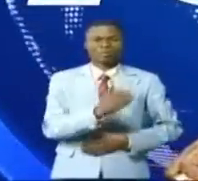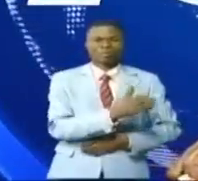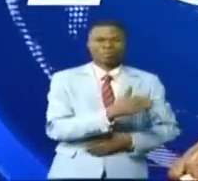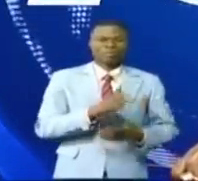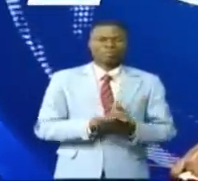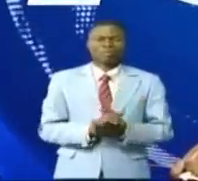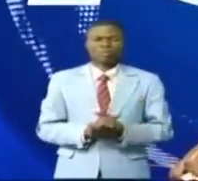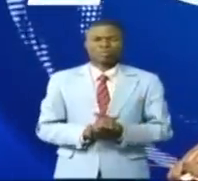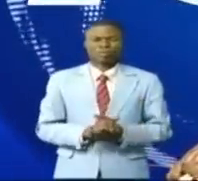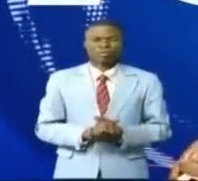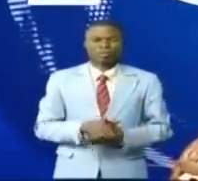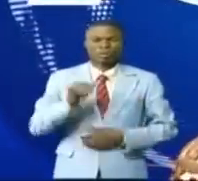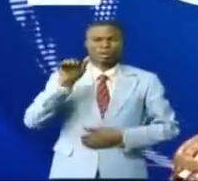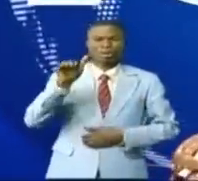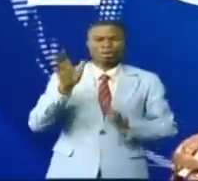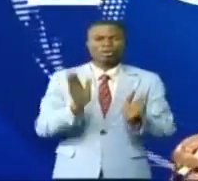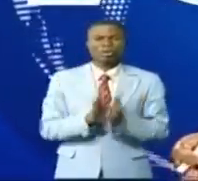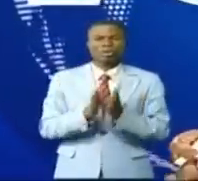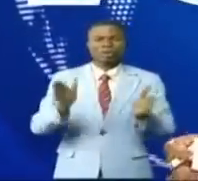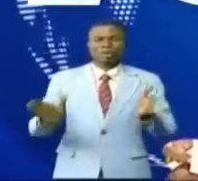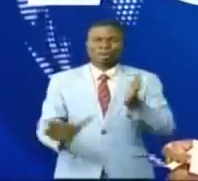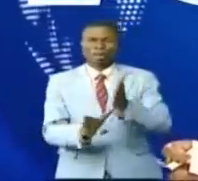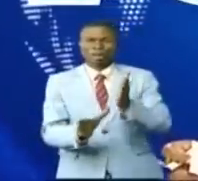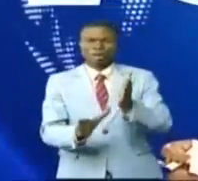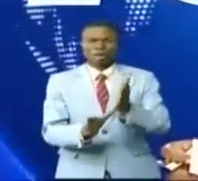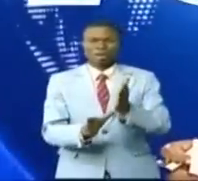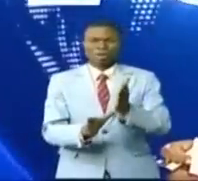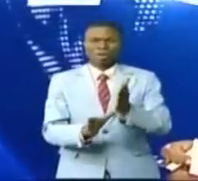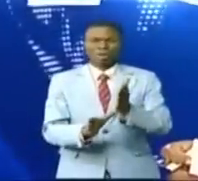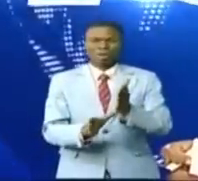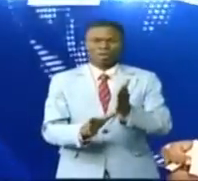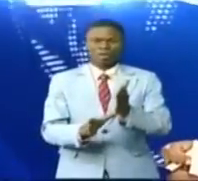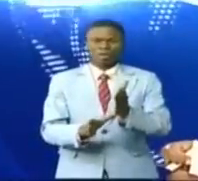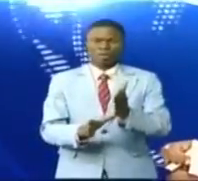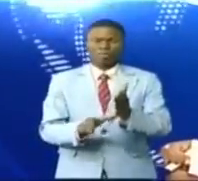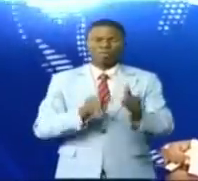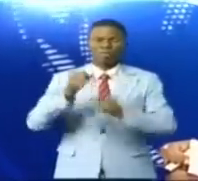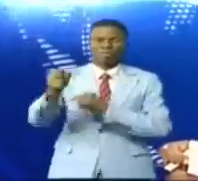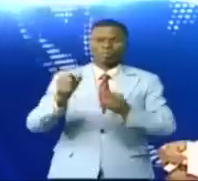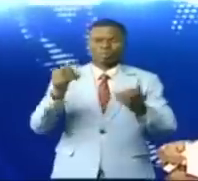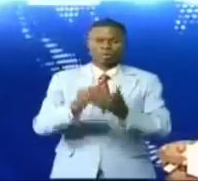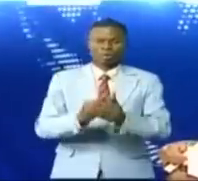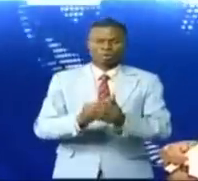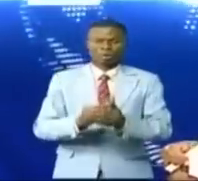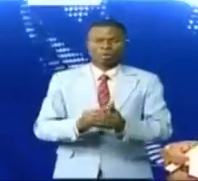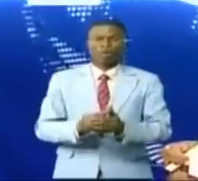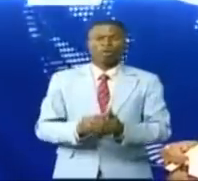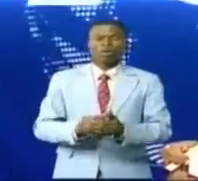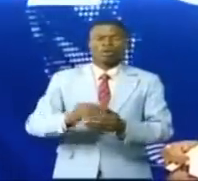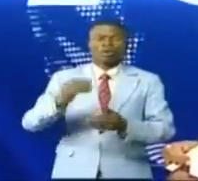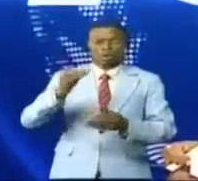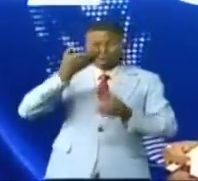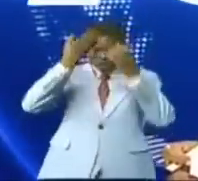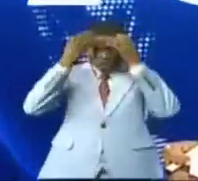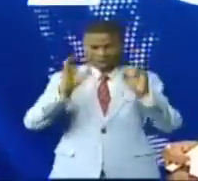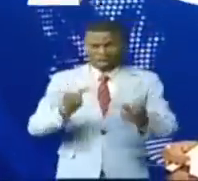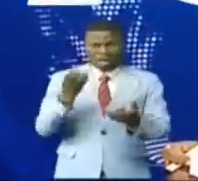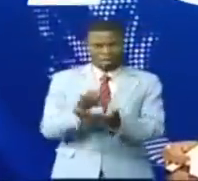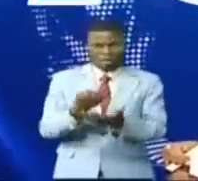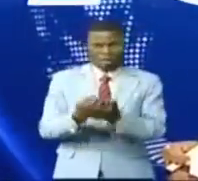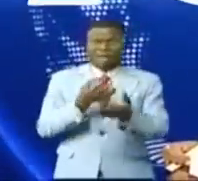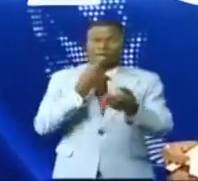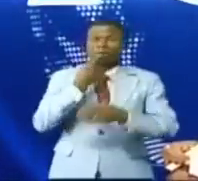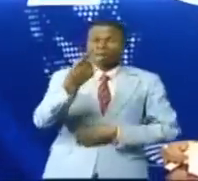Et puis, le directeur général adjoint de lutte contre le crime économique a relevé